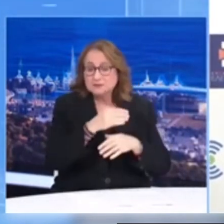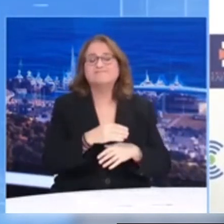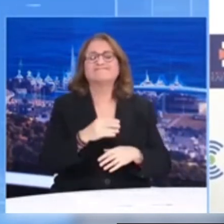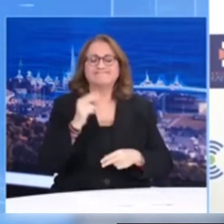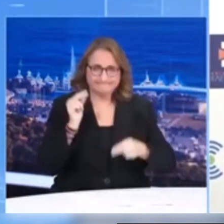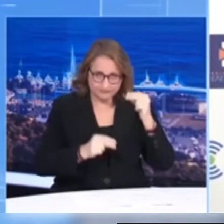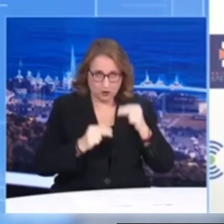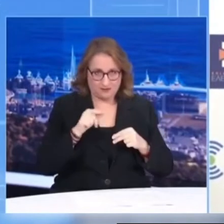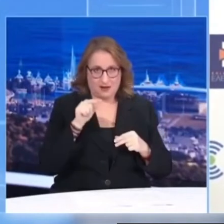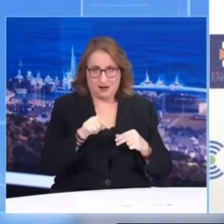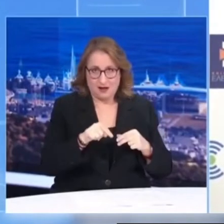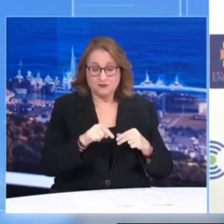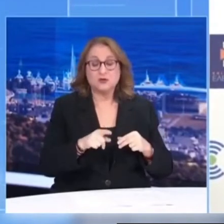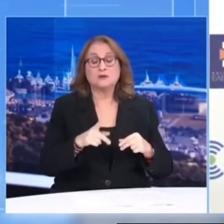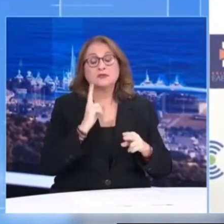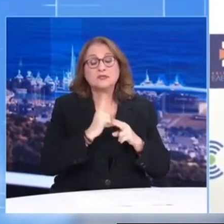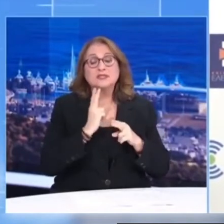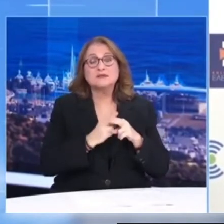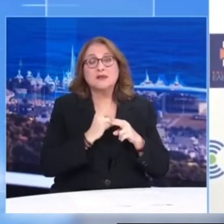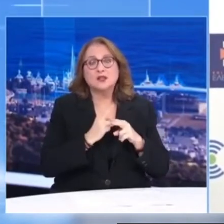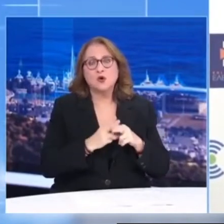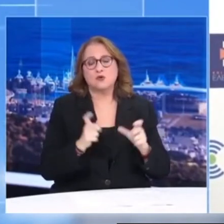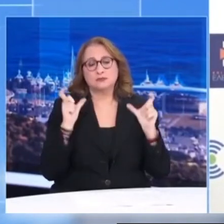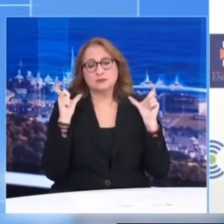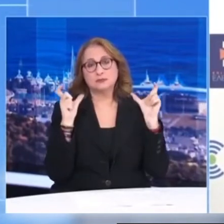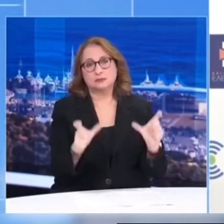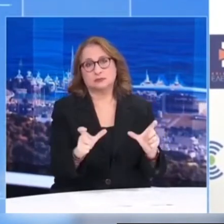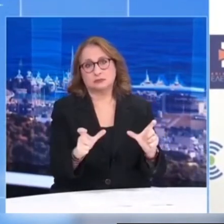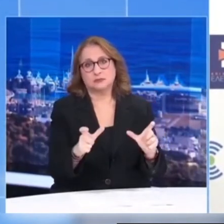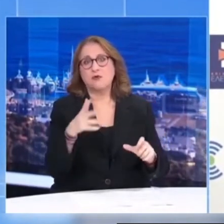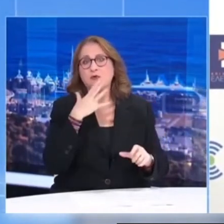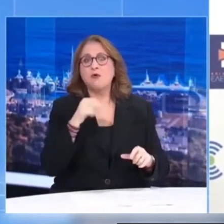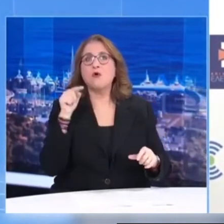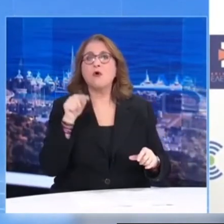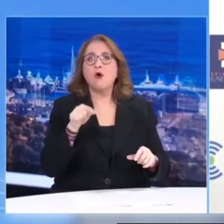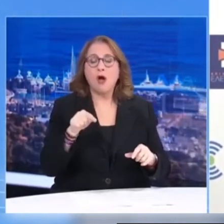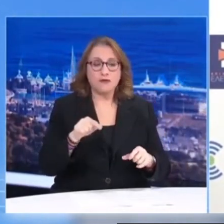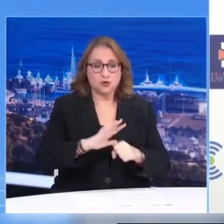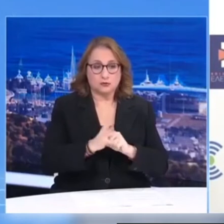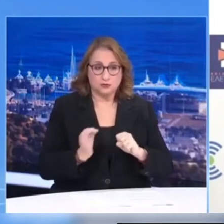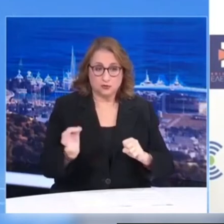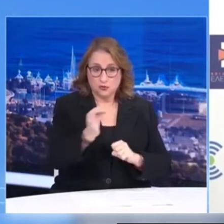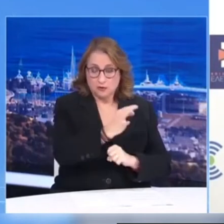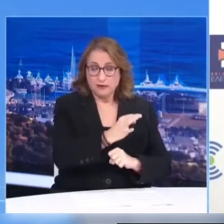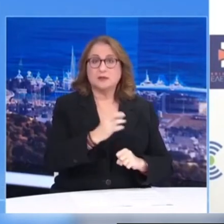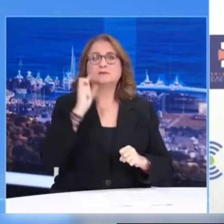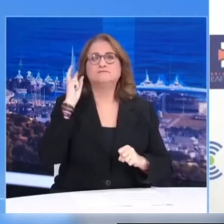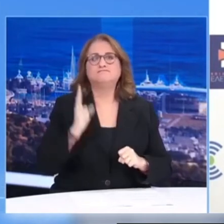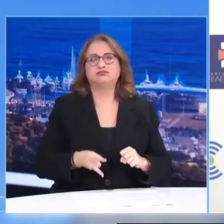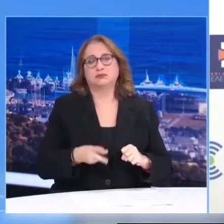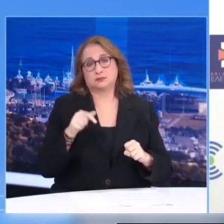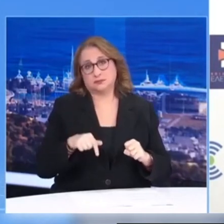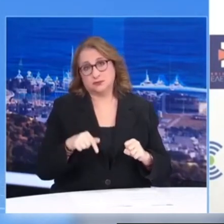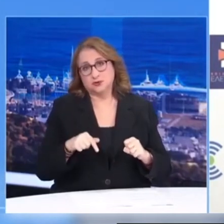της προστασίας έναντι της νόσου COVID-19 μέσω της επιτάχυνσης του αναμνηστικού εμβολιασμού. Η